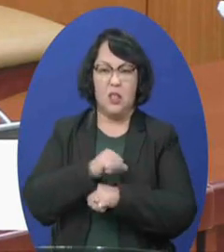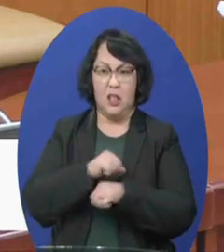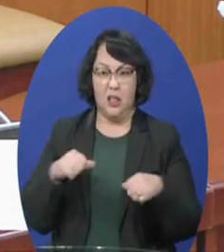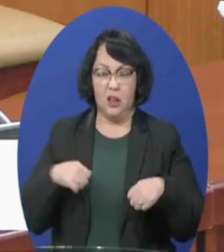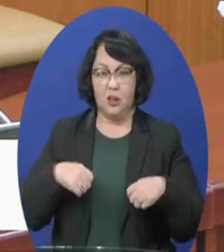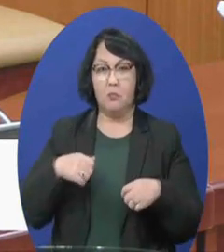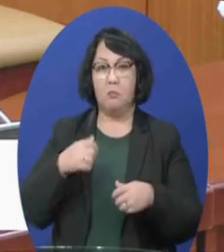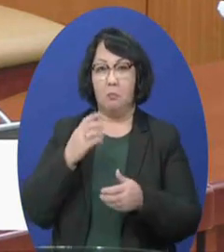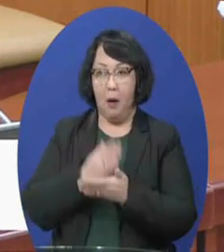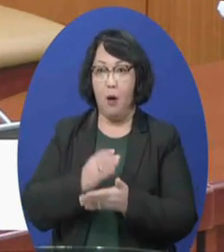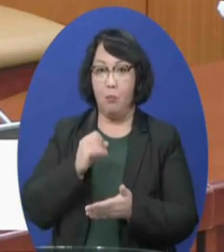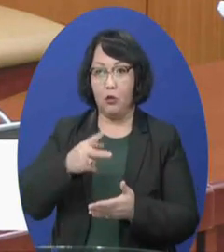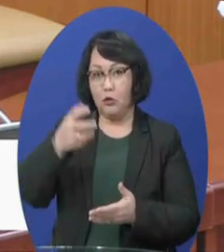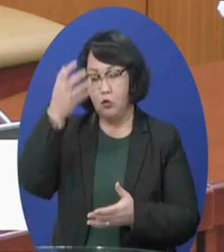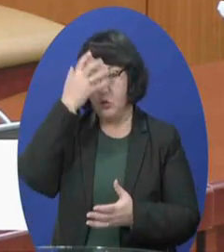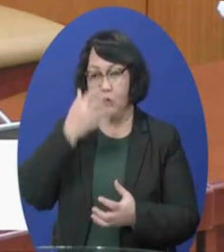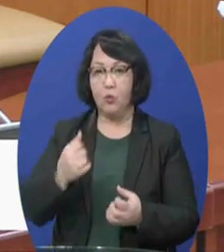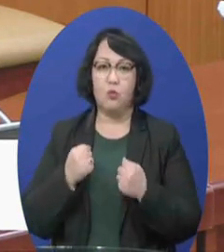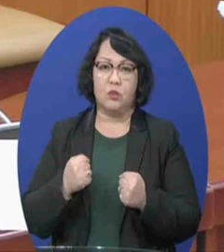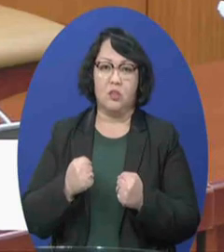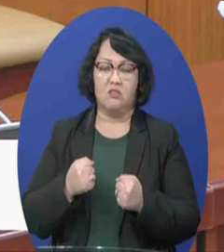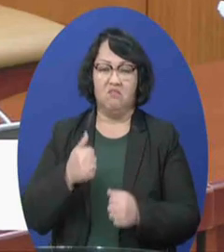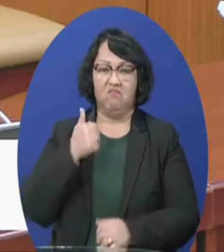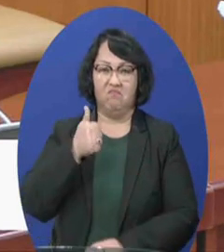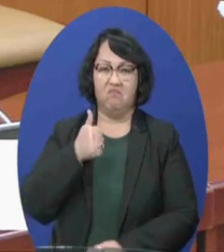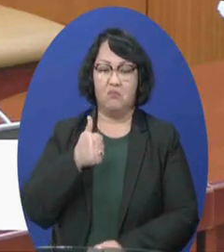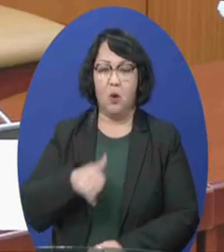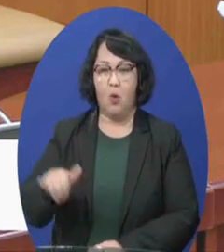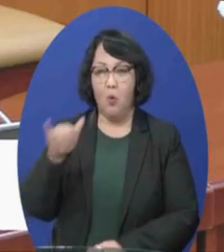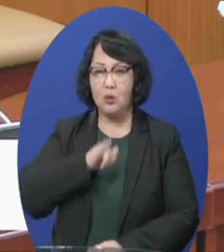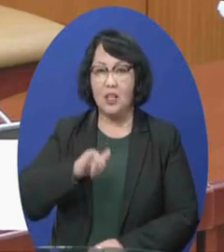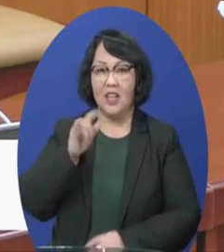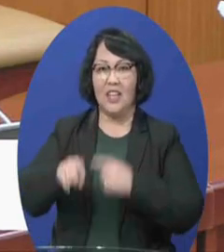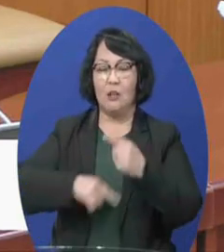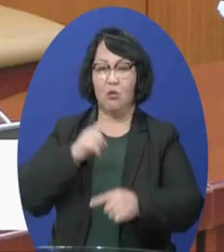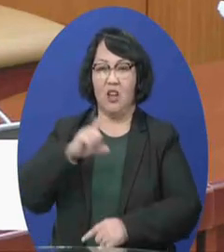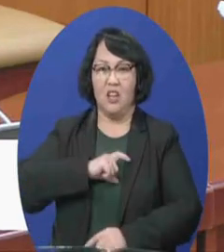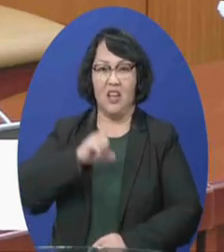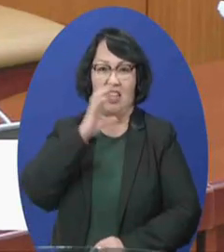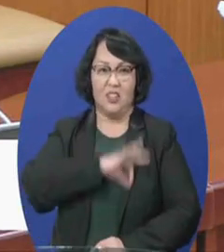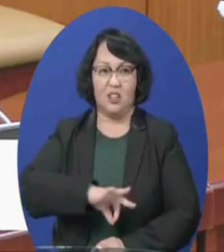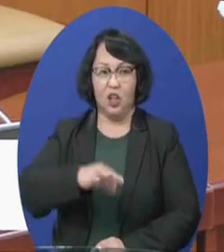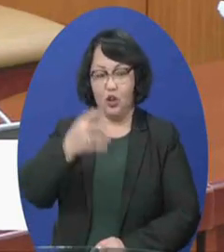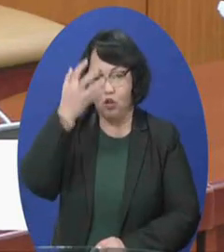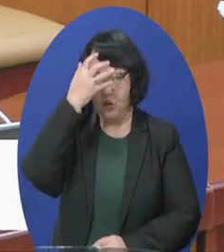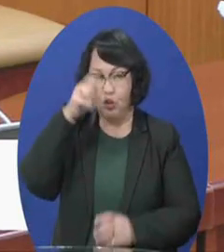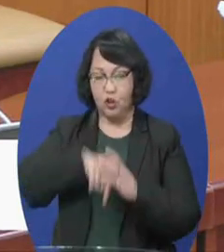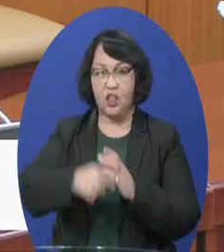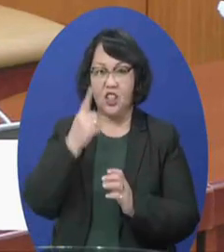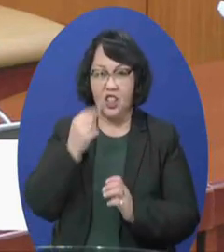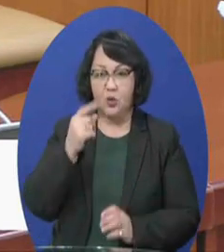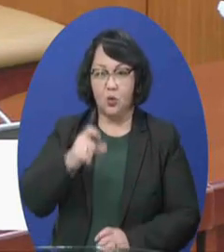байдгийг. Улсаасаа давсан эрх ашигтай төр нэг ч хүн байхгүй.